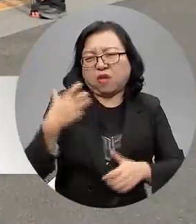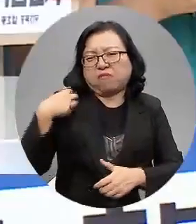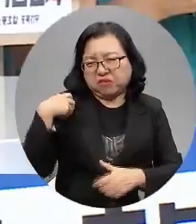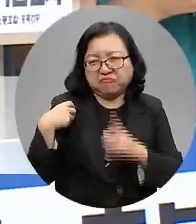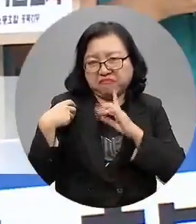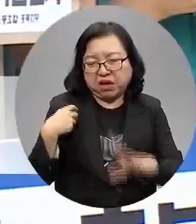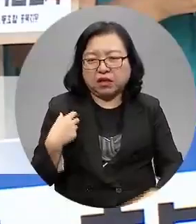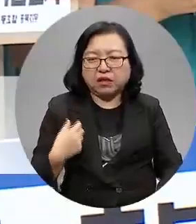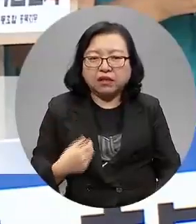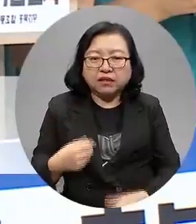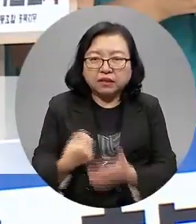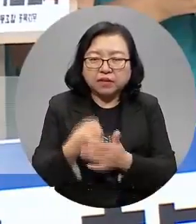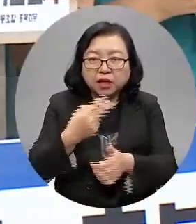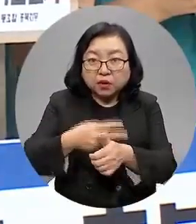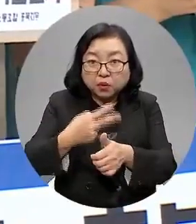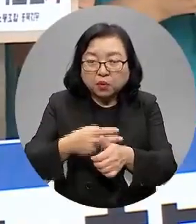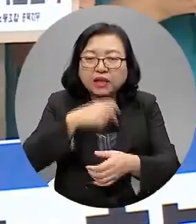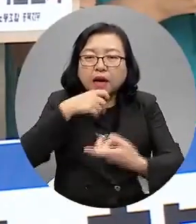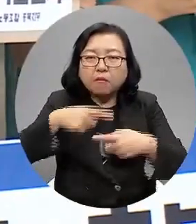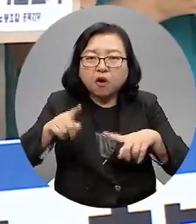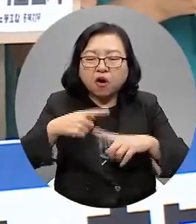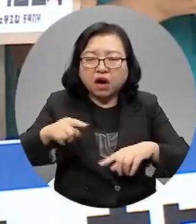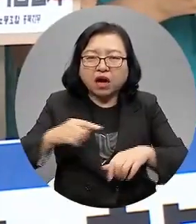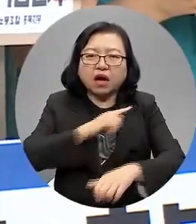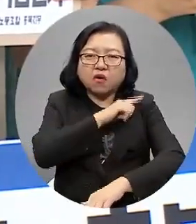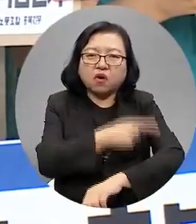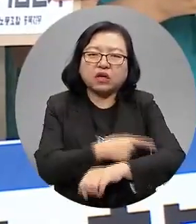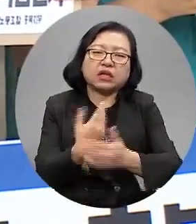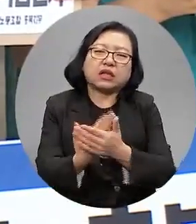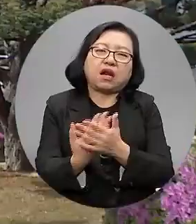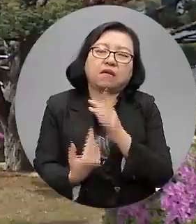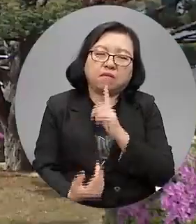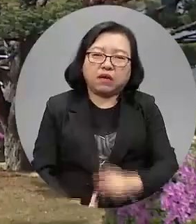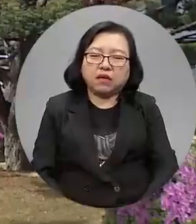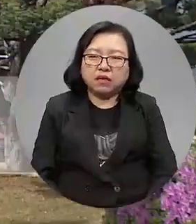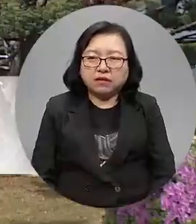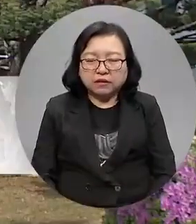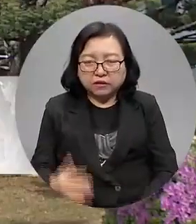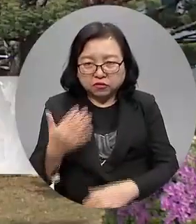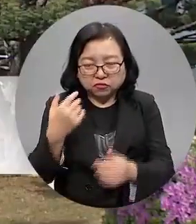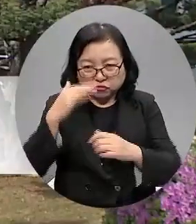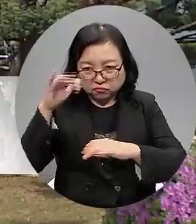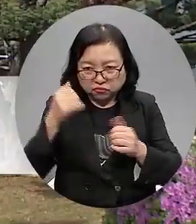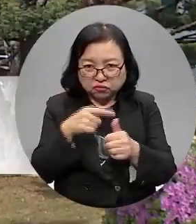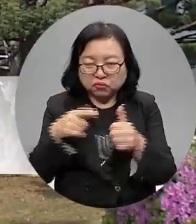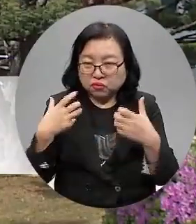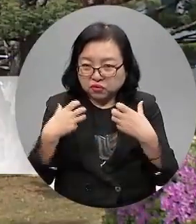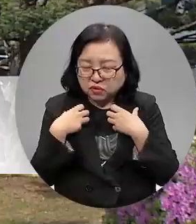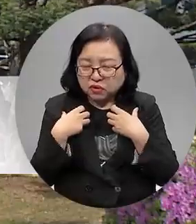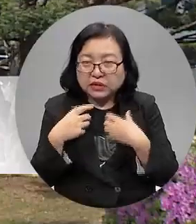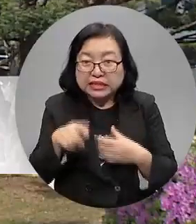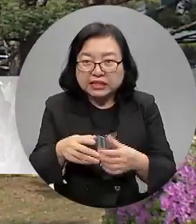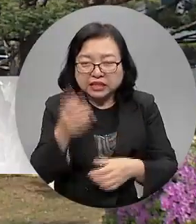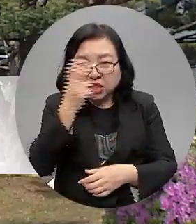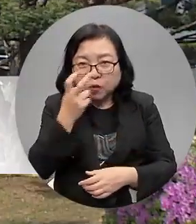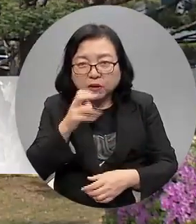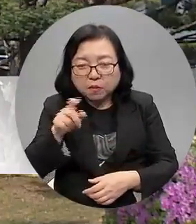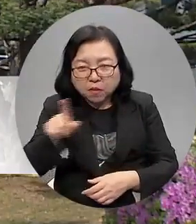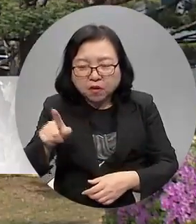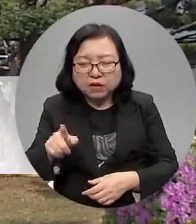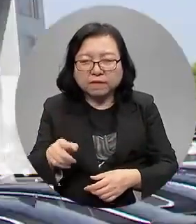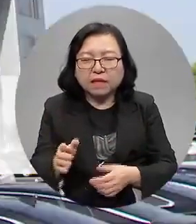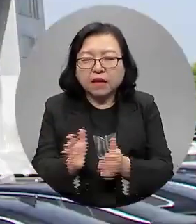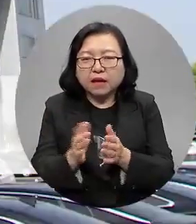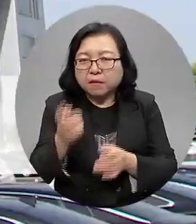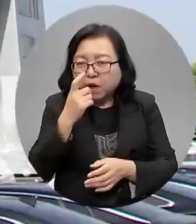평가권을 존중해야 한다고 주장했습니다 이에 대해 충북 교육청은 기초학력 진단 검사는 배움의 출발선을